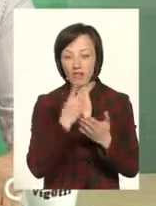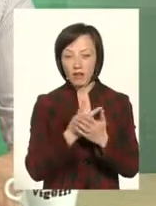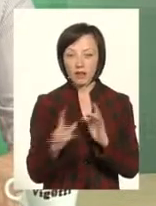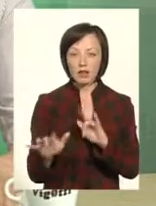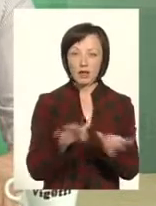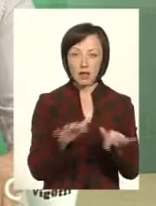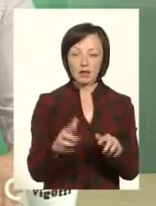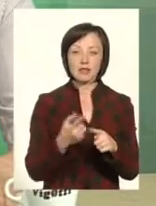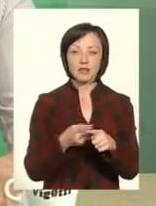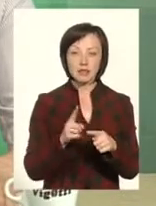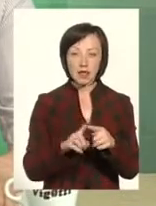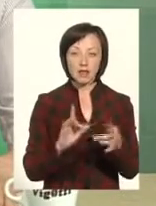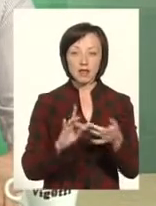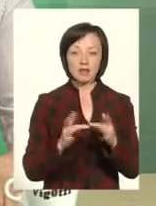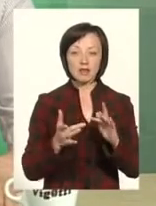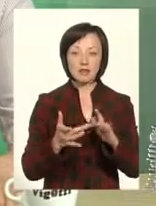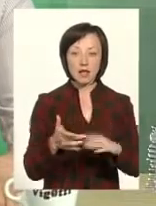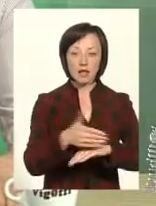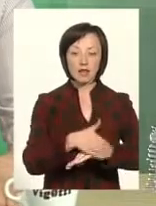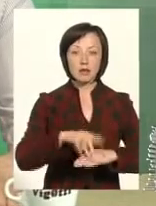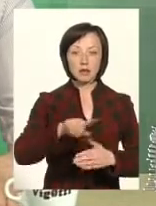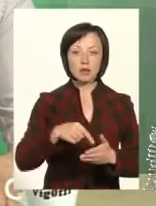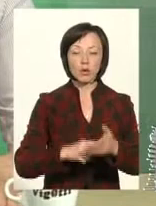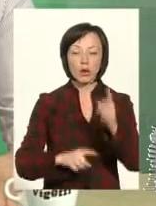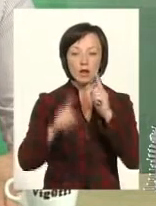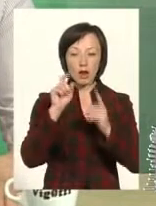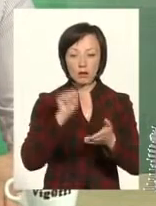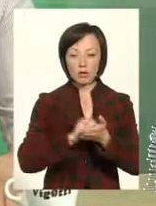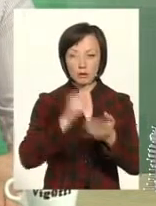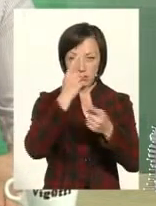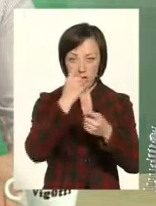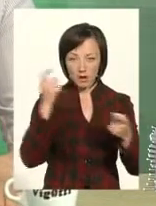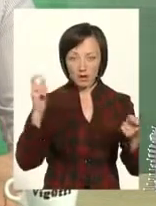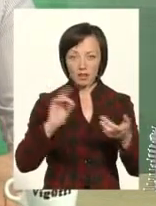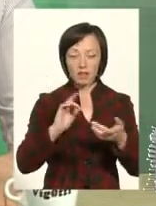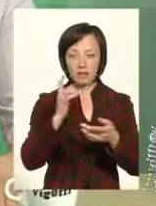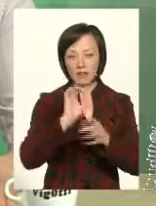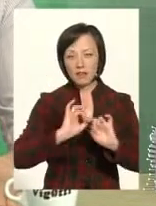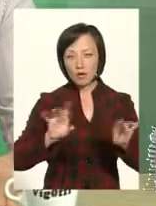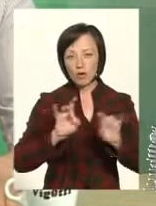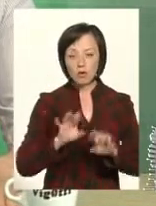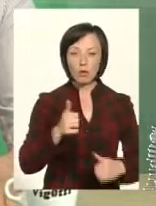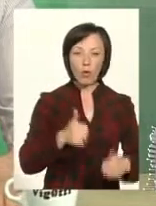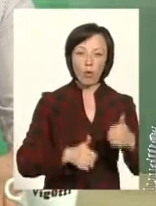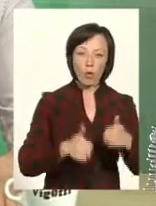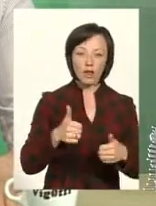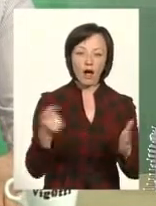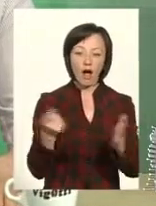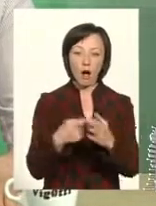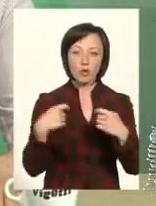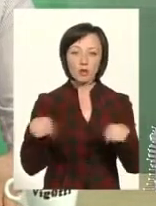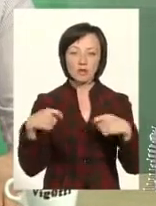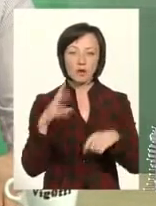діяльності, то це на сайті міської ради постійно публікується інформація про проведення чергових конкурсів і аукціонів